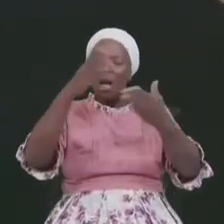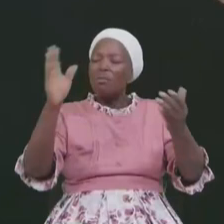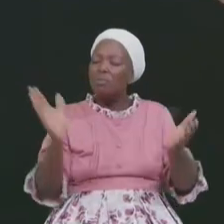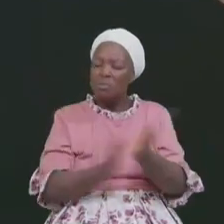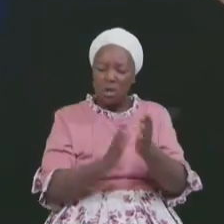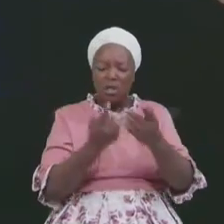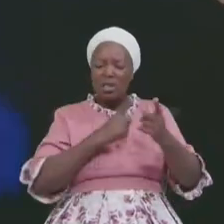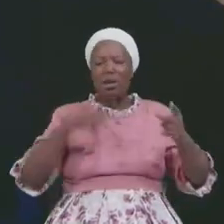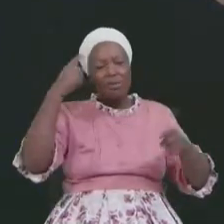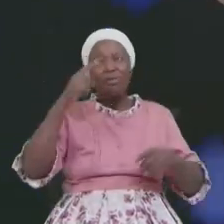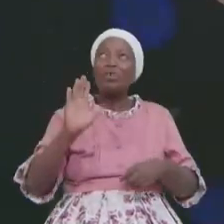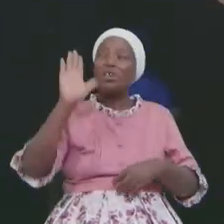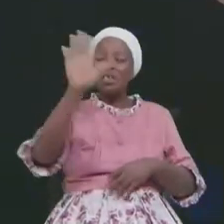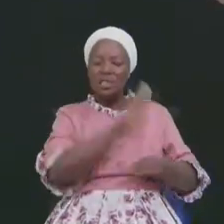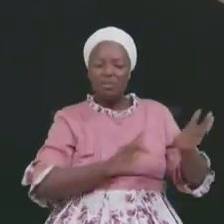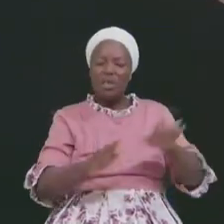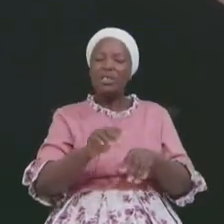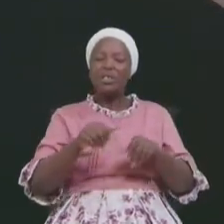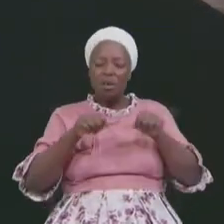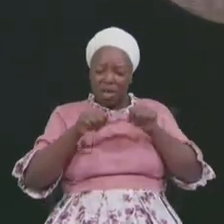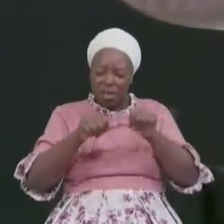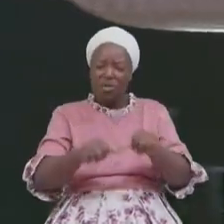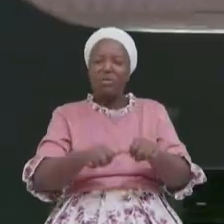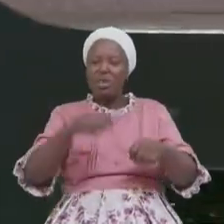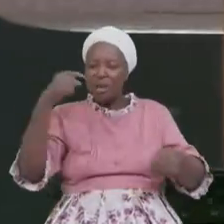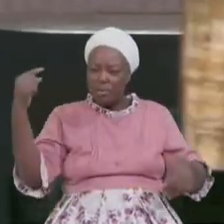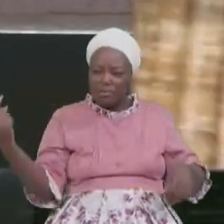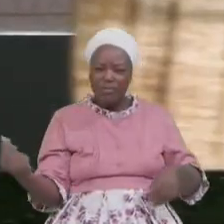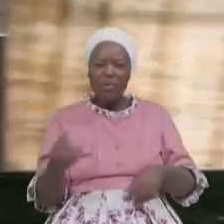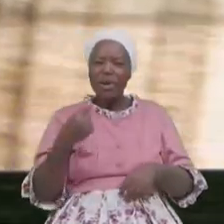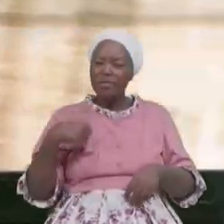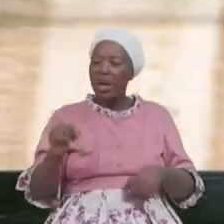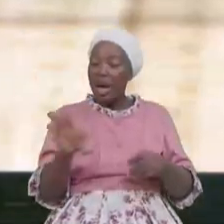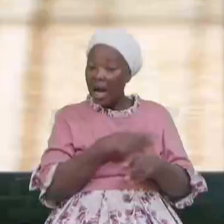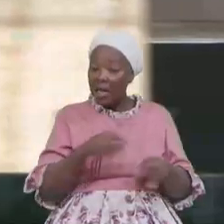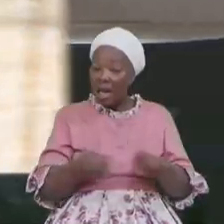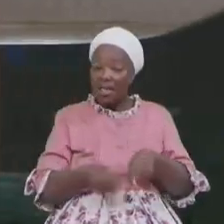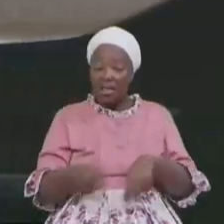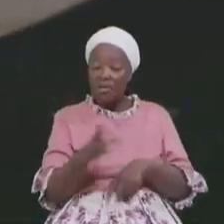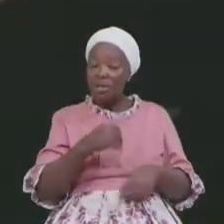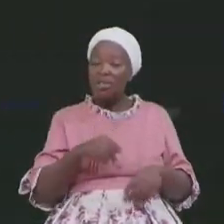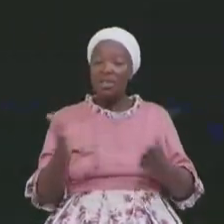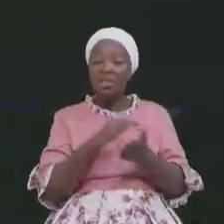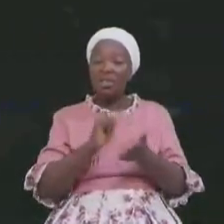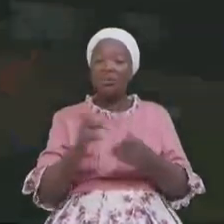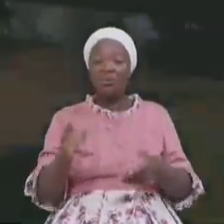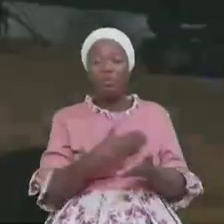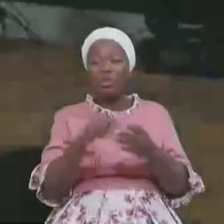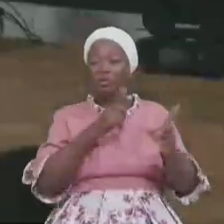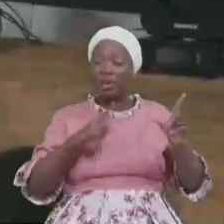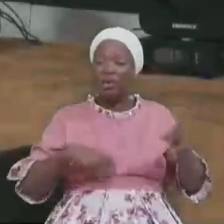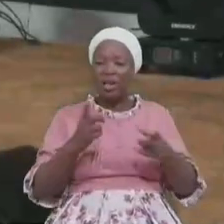miséricorde dure à toujours. Et comme il chantait les louanges de l'Éternel et il